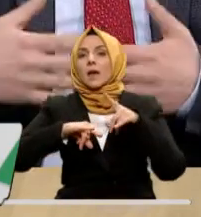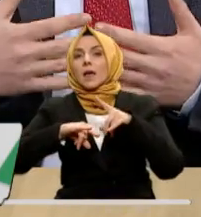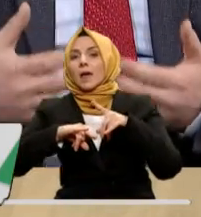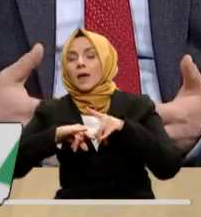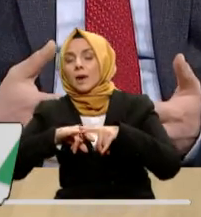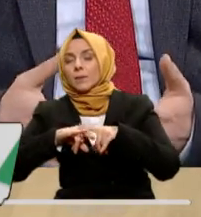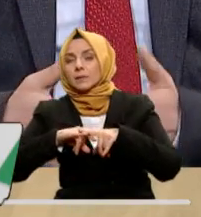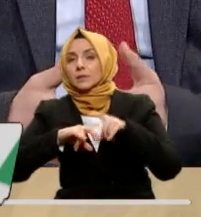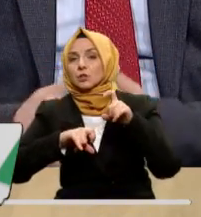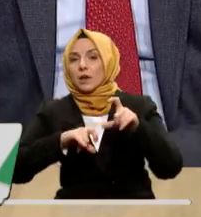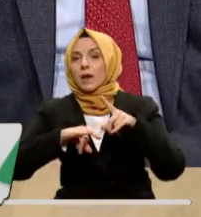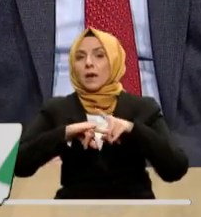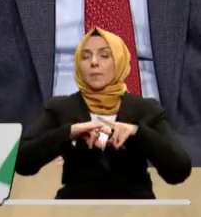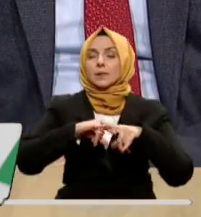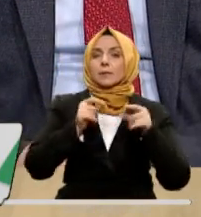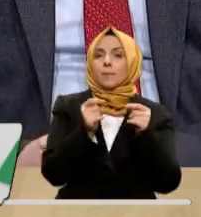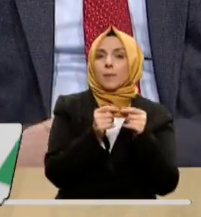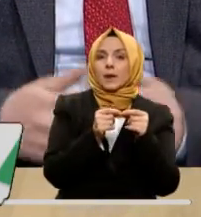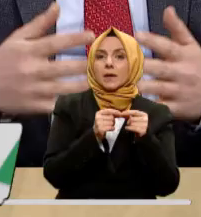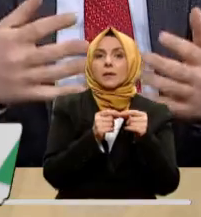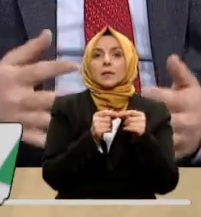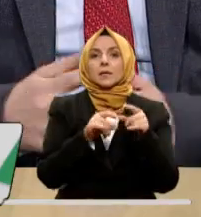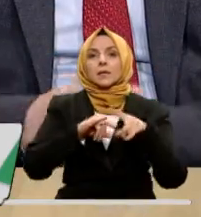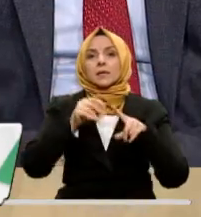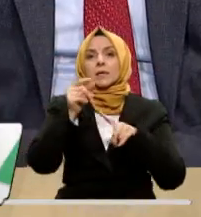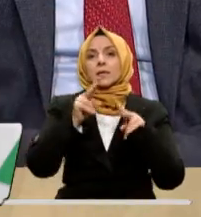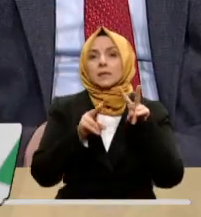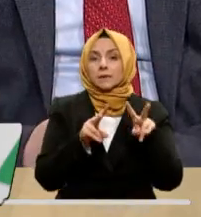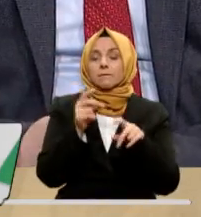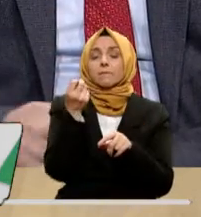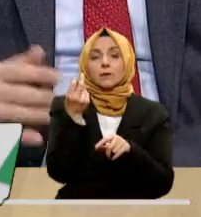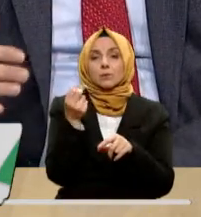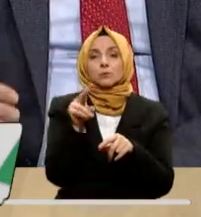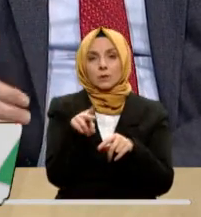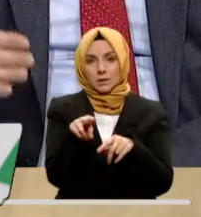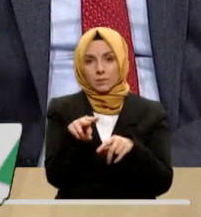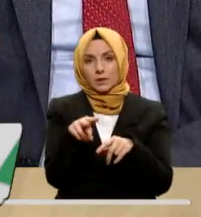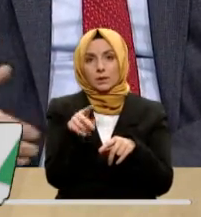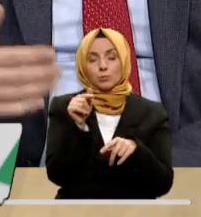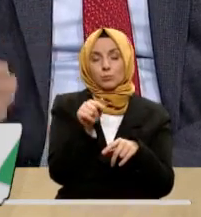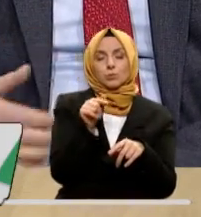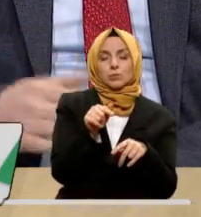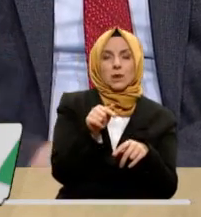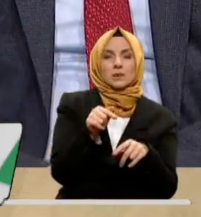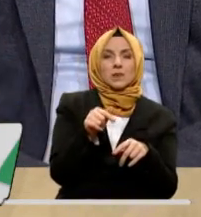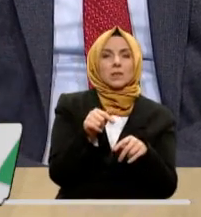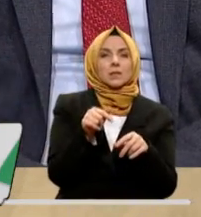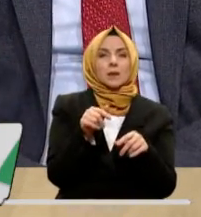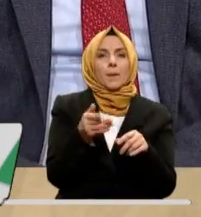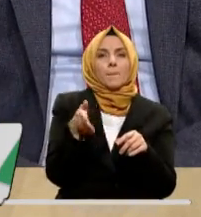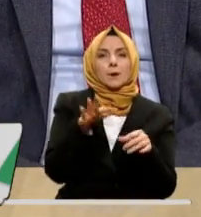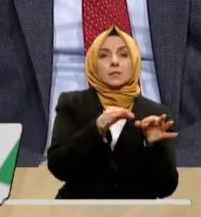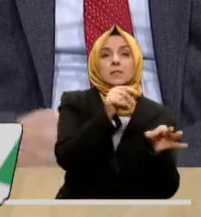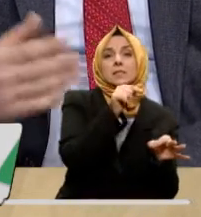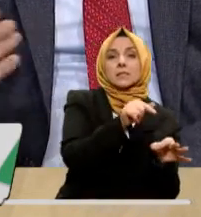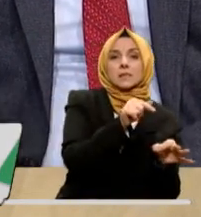hastalıkların varlığına yönelik sorgulamalar ve muayenelere gerçekleştirildiği gibi bulaşık ihtimaline karşı